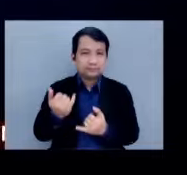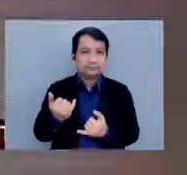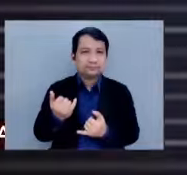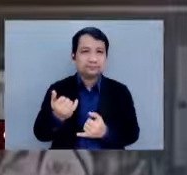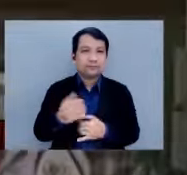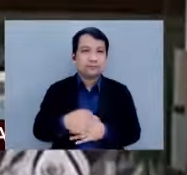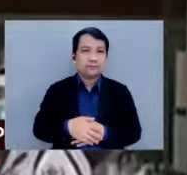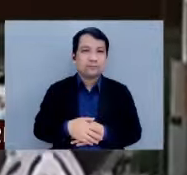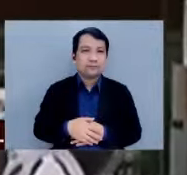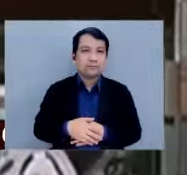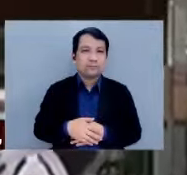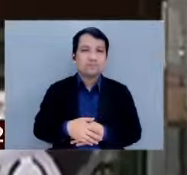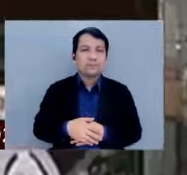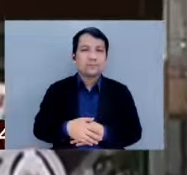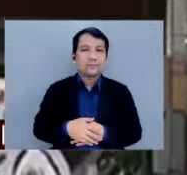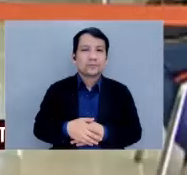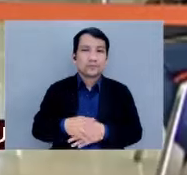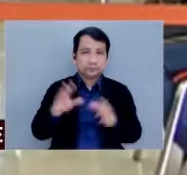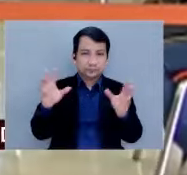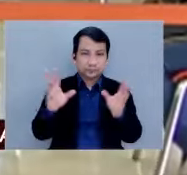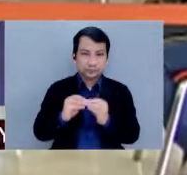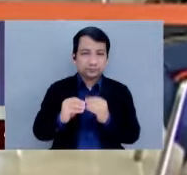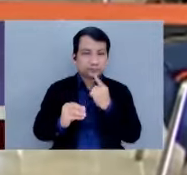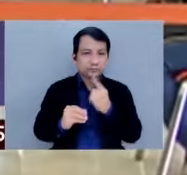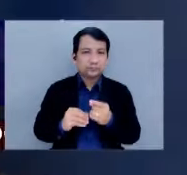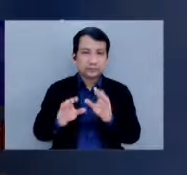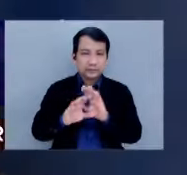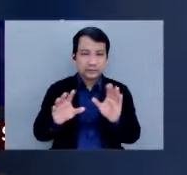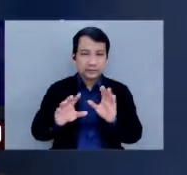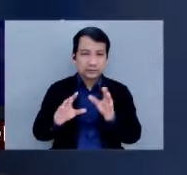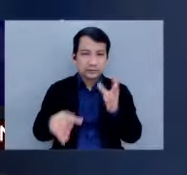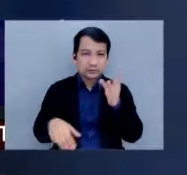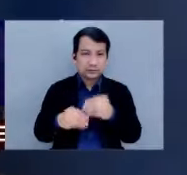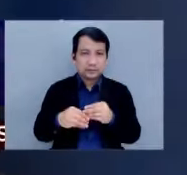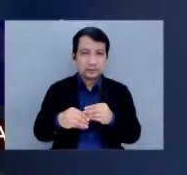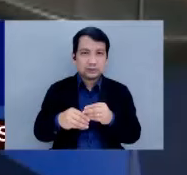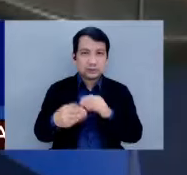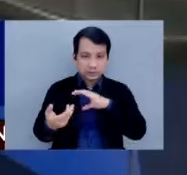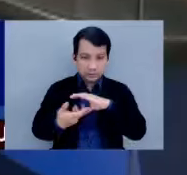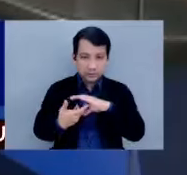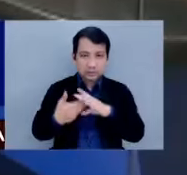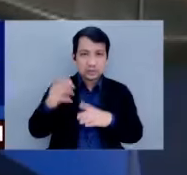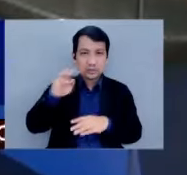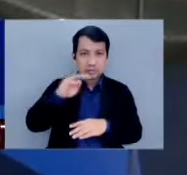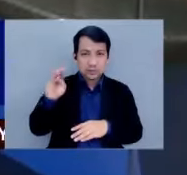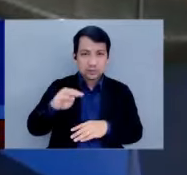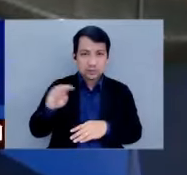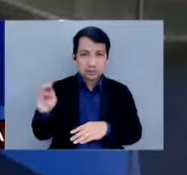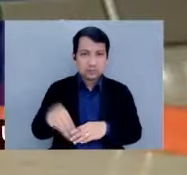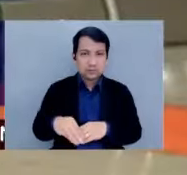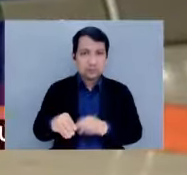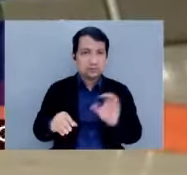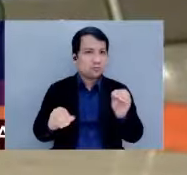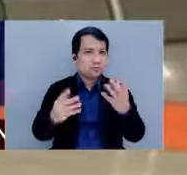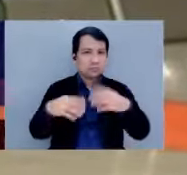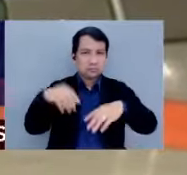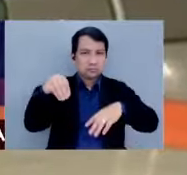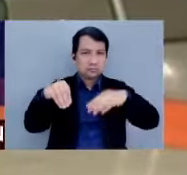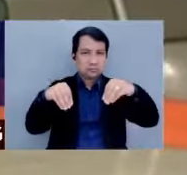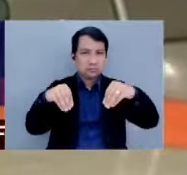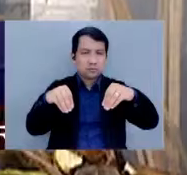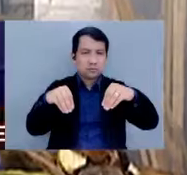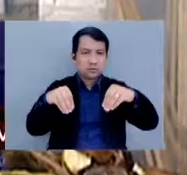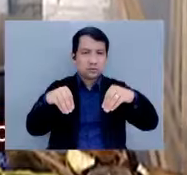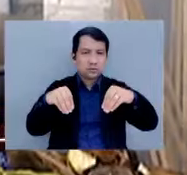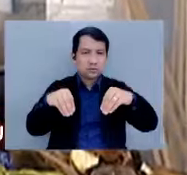tumakbo. Sa kabila niyan, hindi naman ito nakaapekto sa mga customer ng Meralco. Walang nawalan ng kuryente kahit naka-red